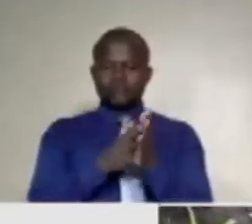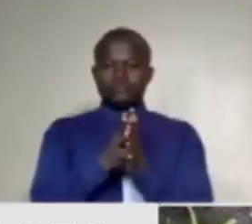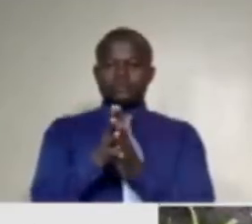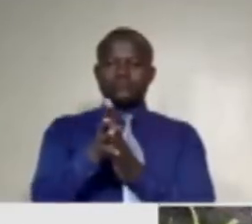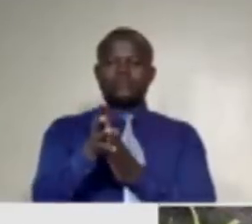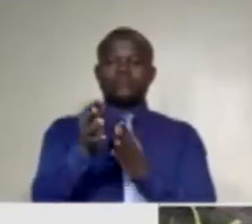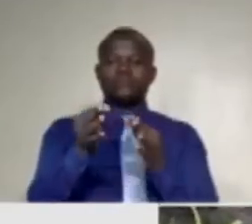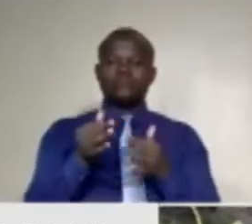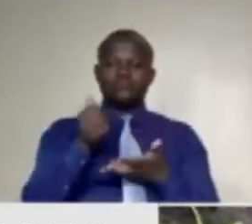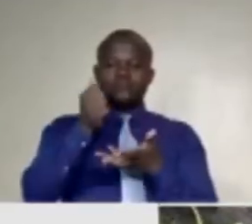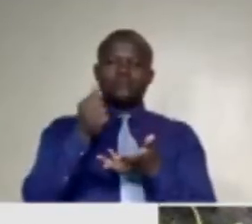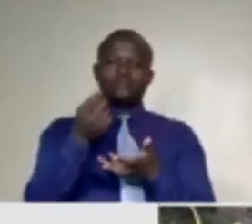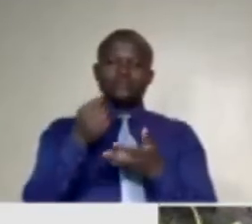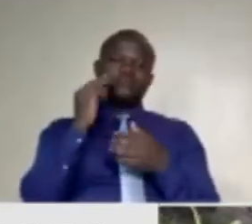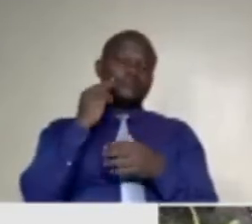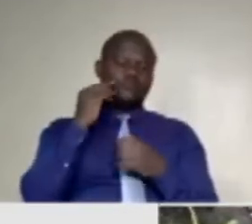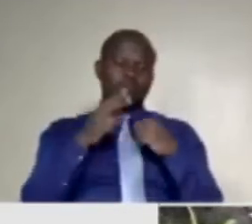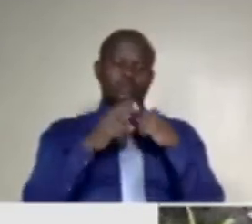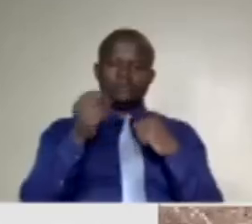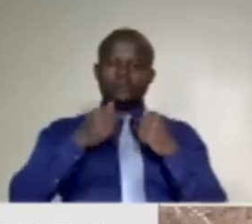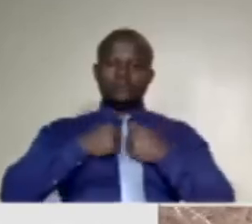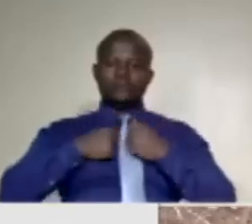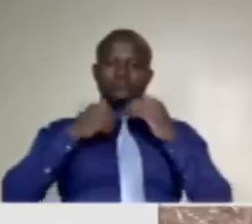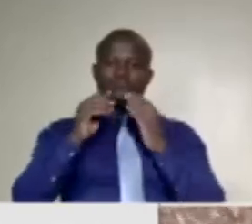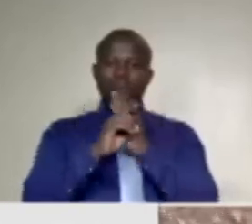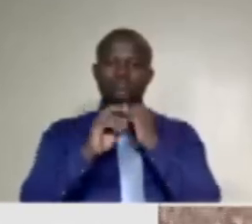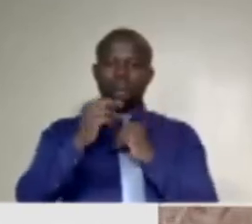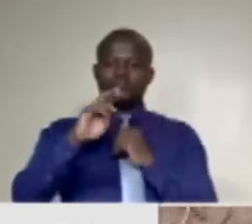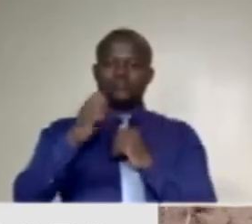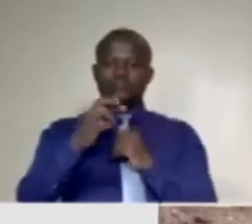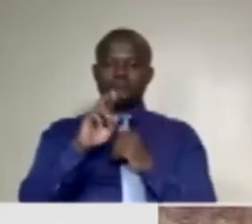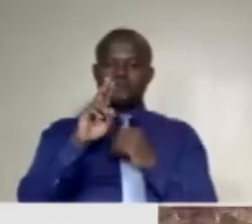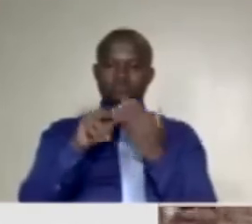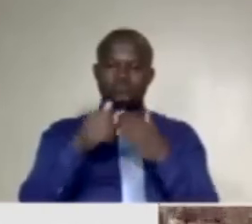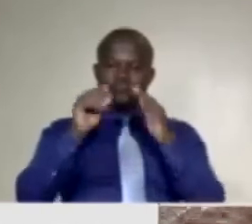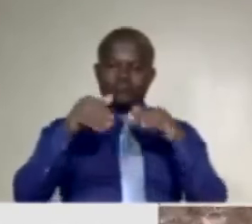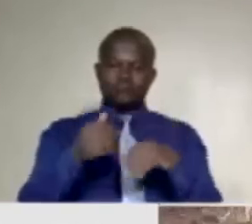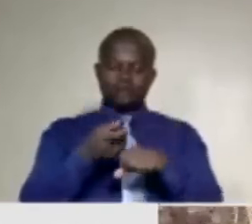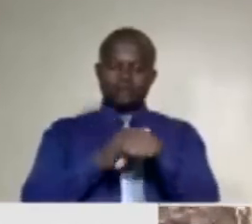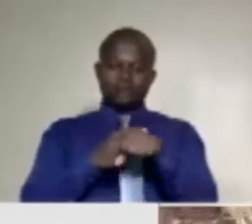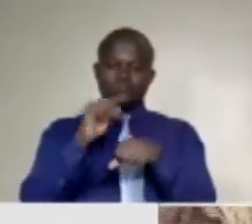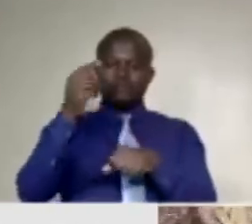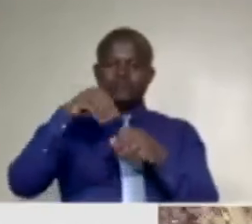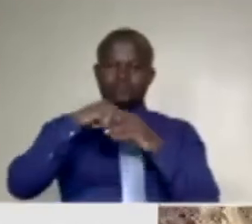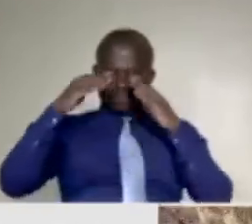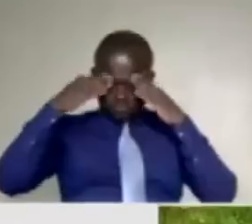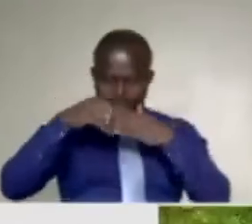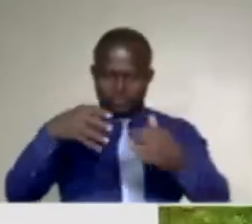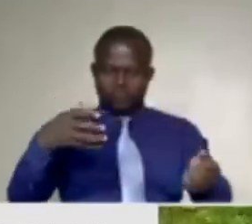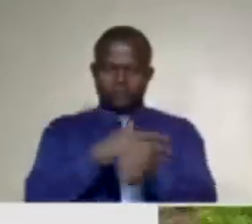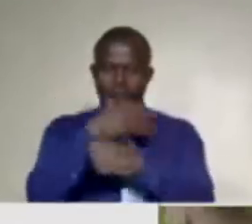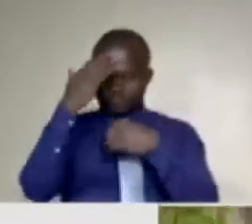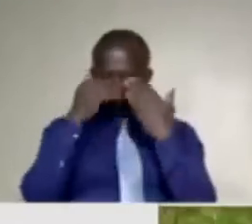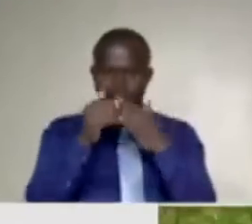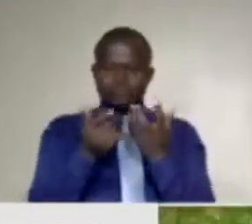y'imari y'amafaranga miliyoni 70 y'u Rwanda. Mu karere ka Nyaruguru igihingwa cy'ibirayi ni kimwe mu bishyizwemo imbaraga dore